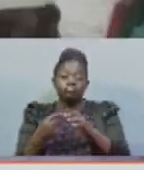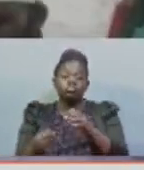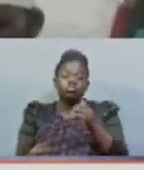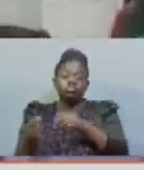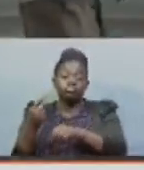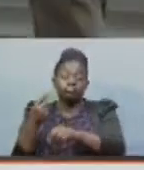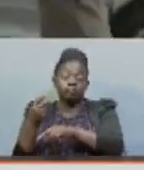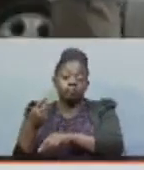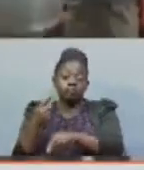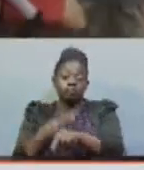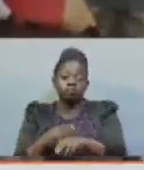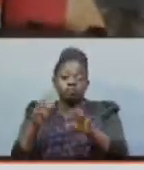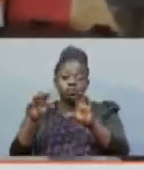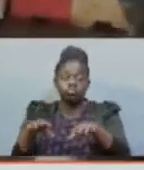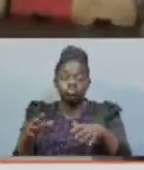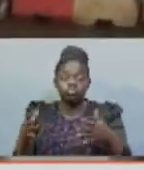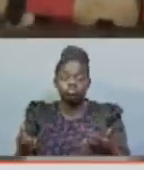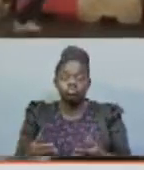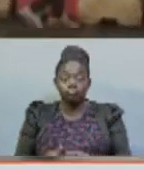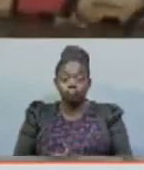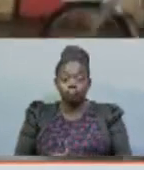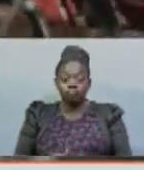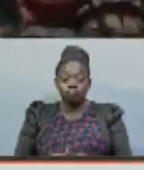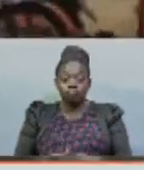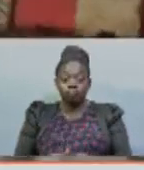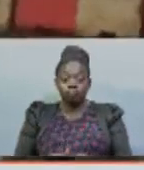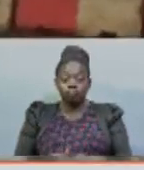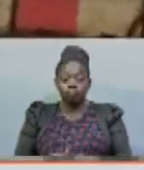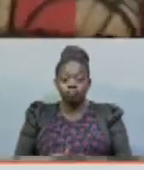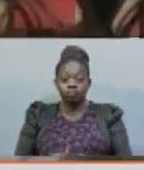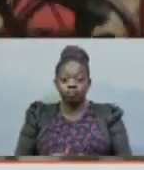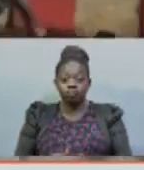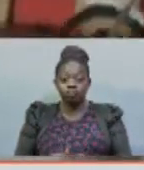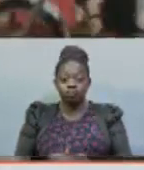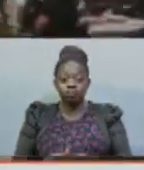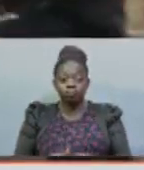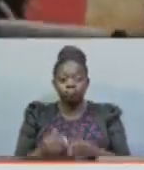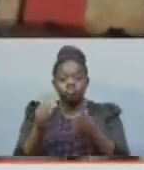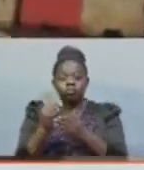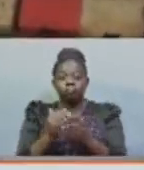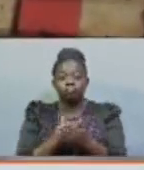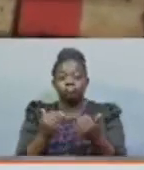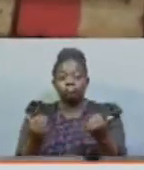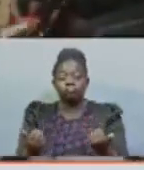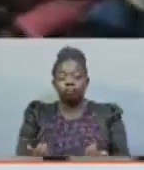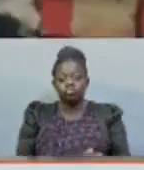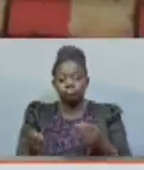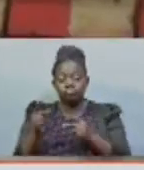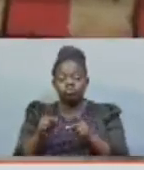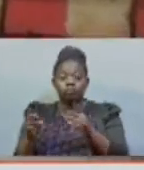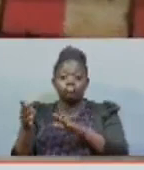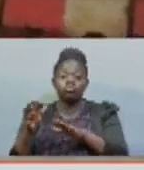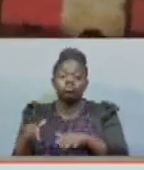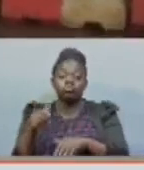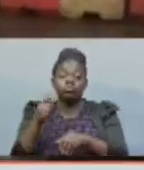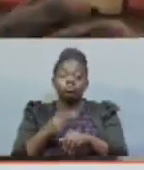mo bisere biyon kubam. Basuku batule batento nubudu kukuli ziwe, kumiru tirele kubanga lube na kusula mwa baba tuwakena kufira, nukwa